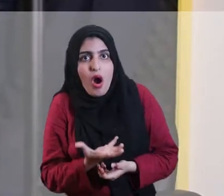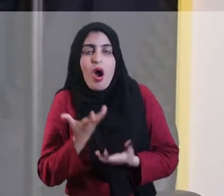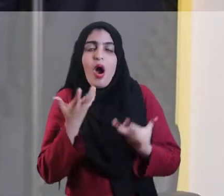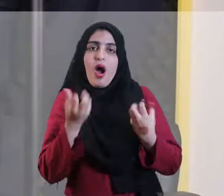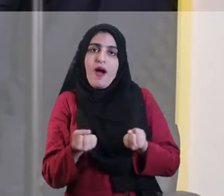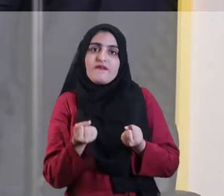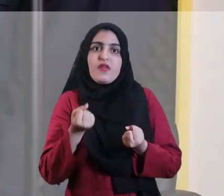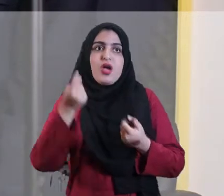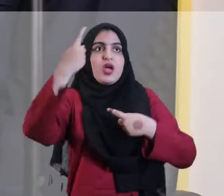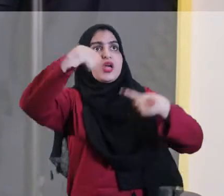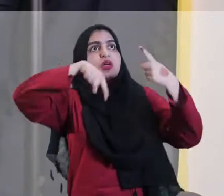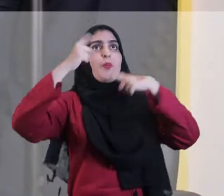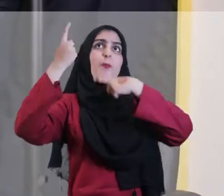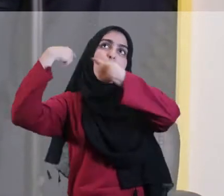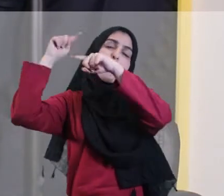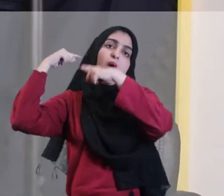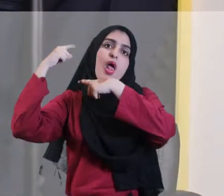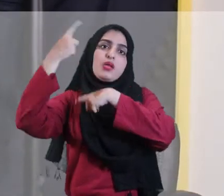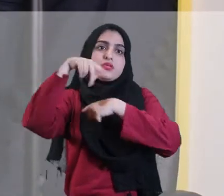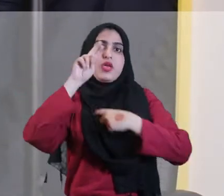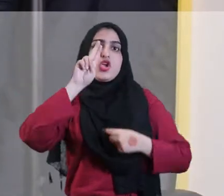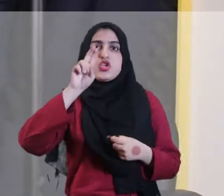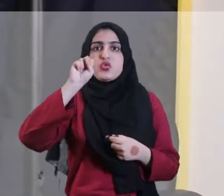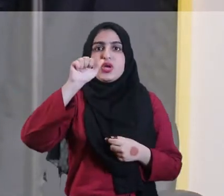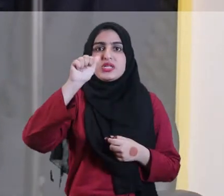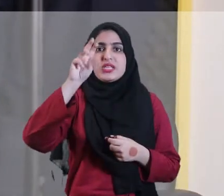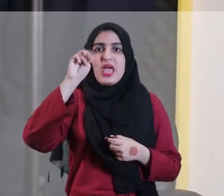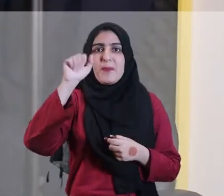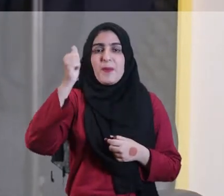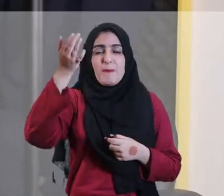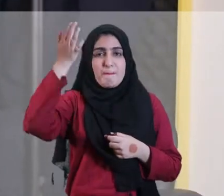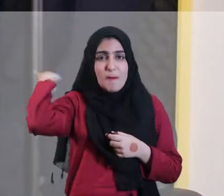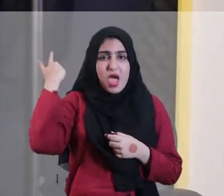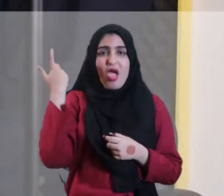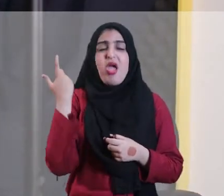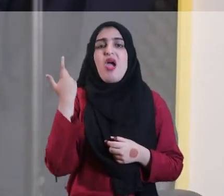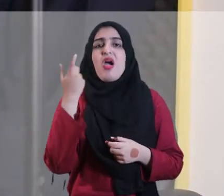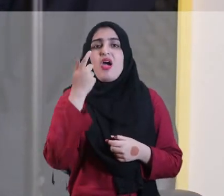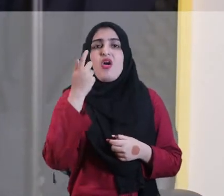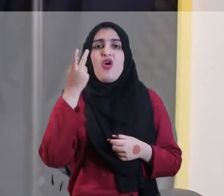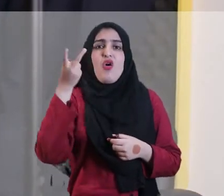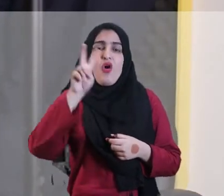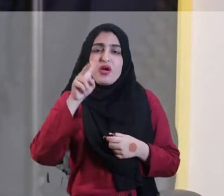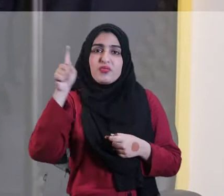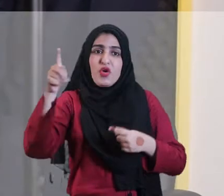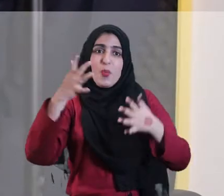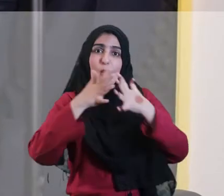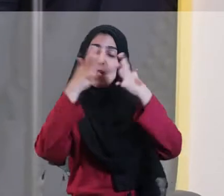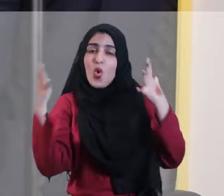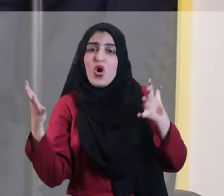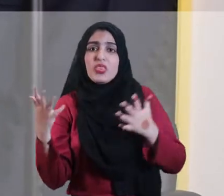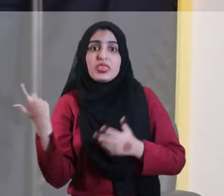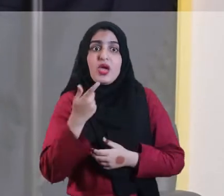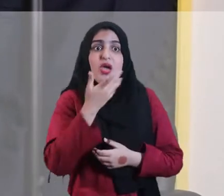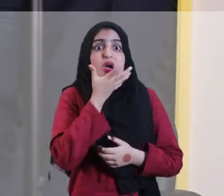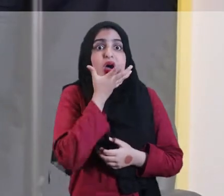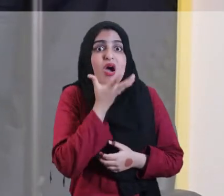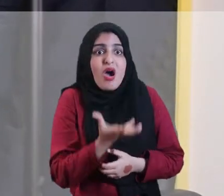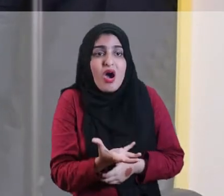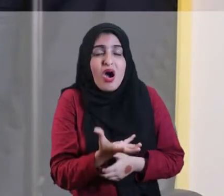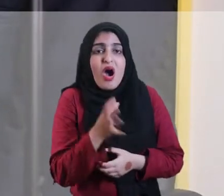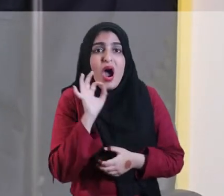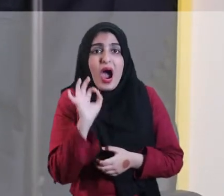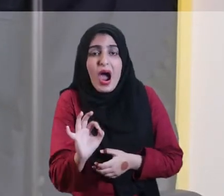स्टेटमेंट है क्योंकि जब यह ओसामा का इंसिडेंट हुआ यह उससे पहले सामाजिक प्राइस पर थे तो यह बड़ा था गियर मौलवी